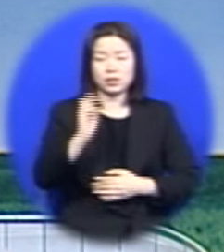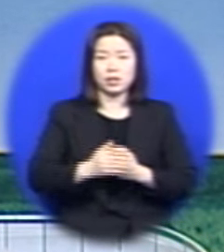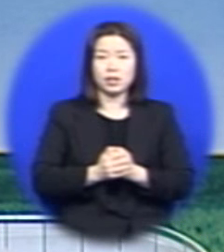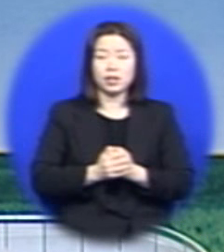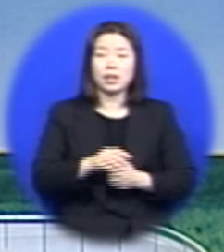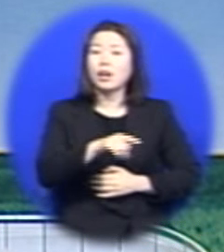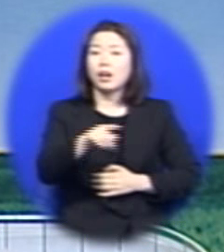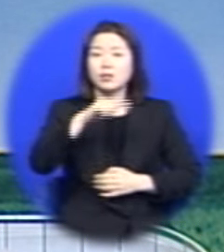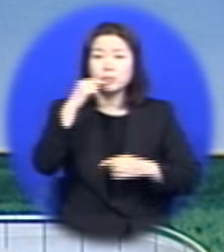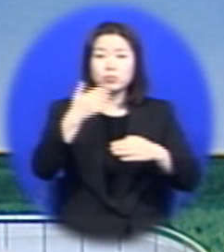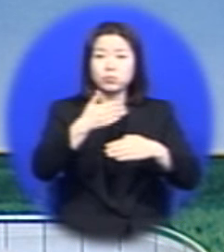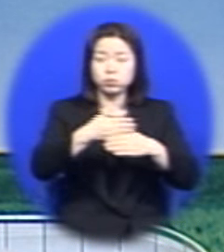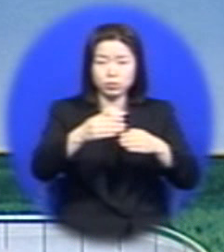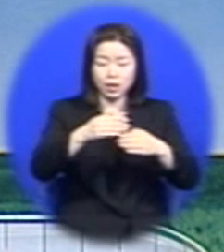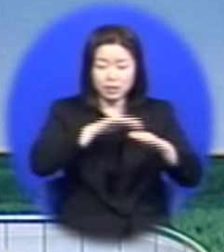그들의 이야기를 들으면